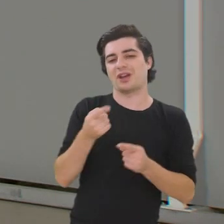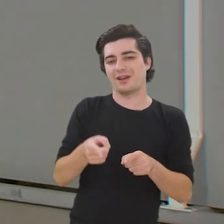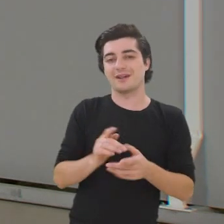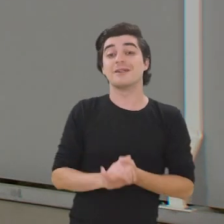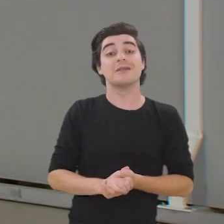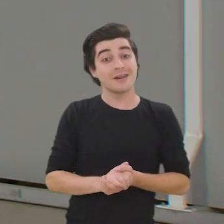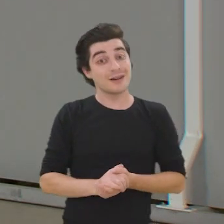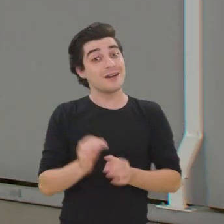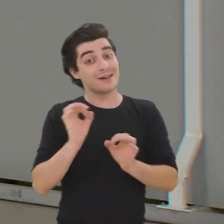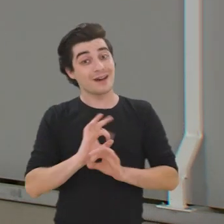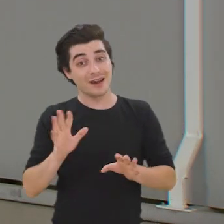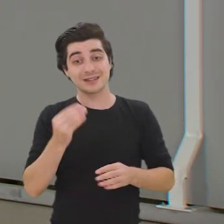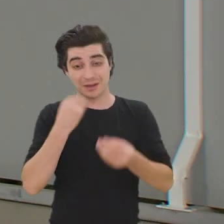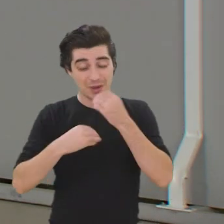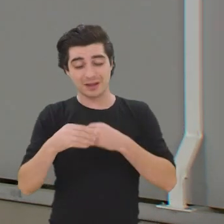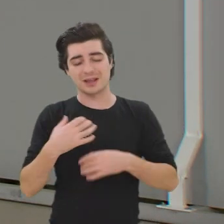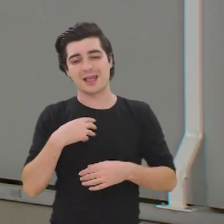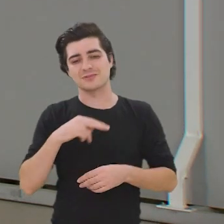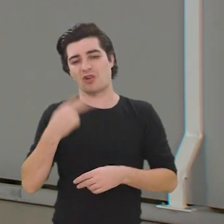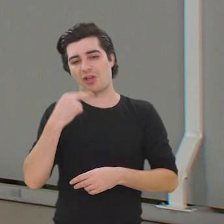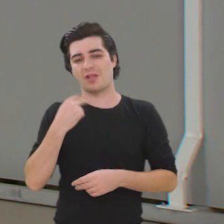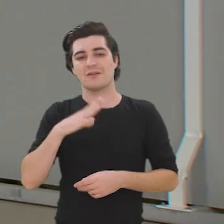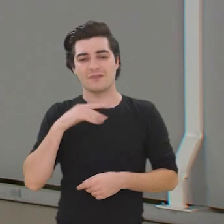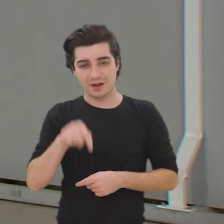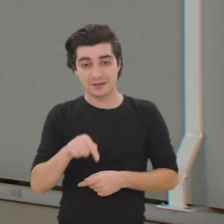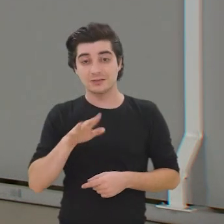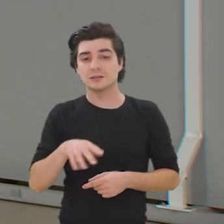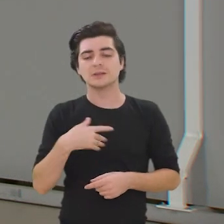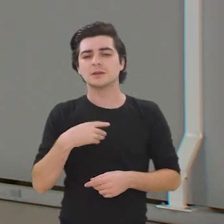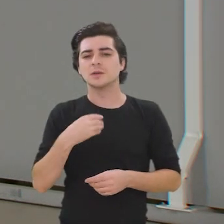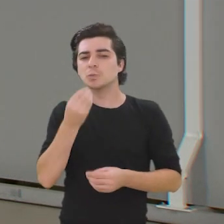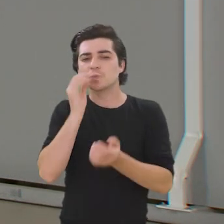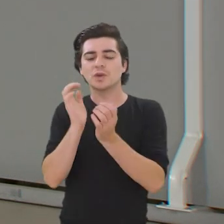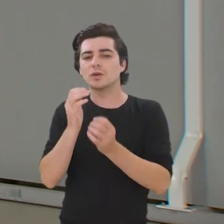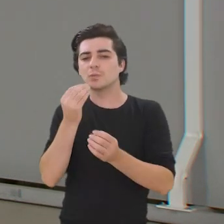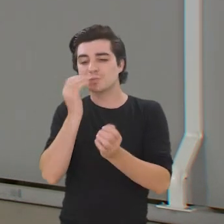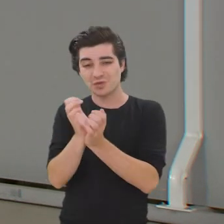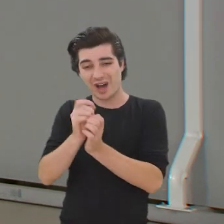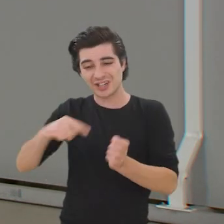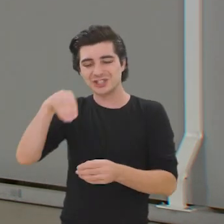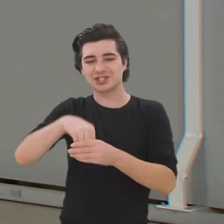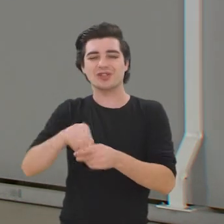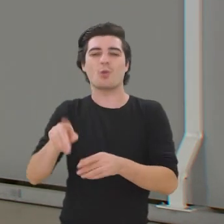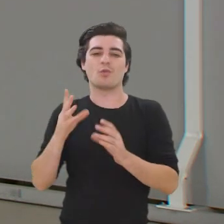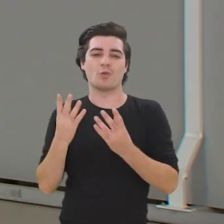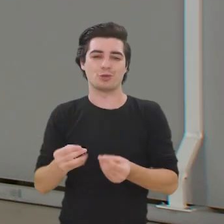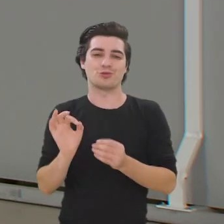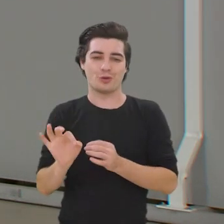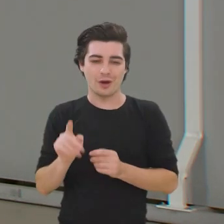alet. Harika. Yemek yerken kullanırız çatalı. Bir mutfak eşyasıdır.